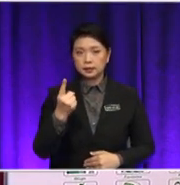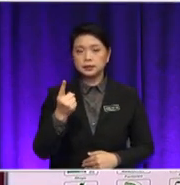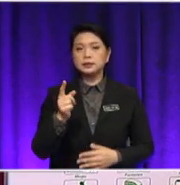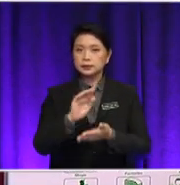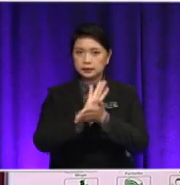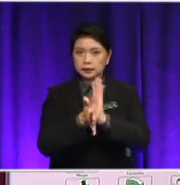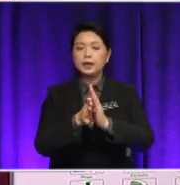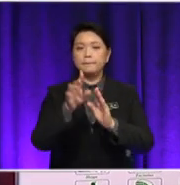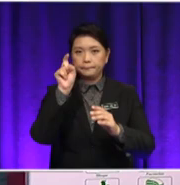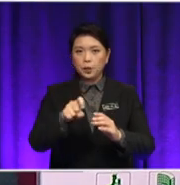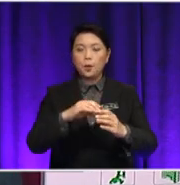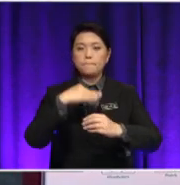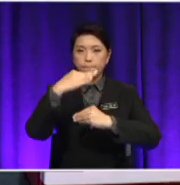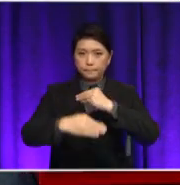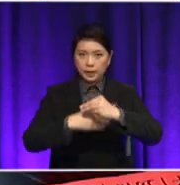yang nipis.